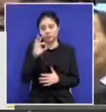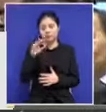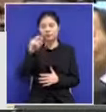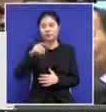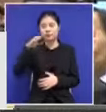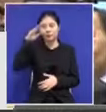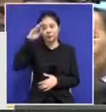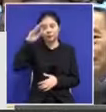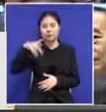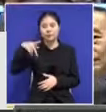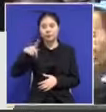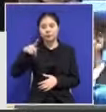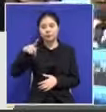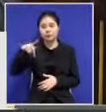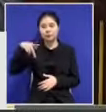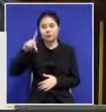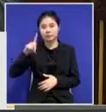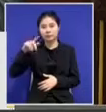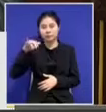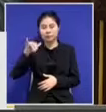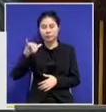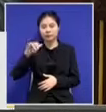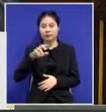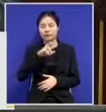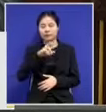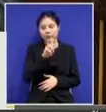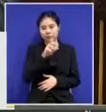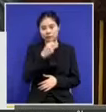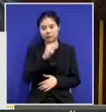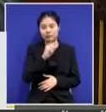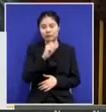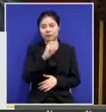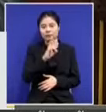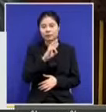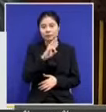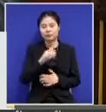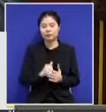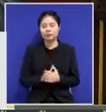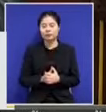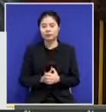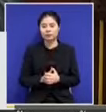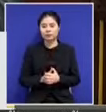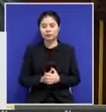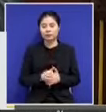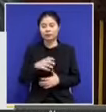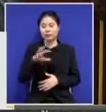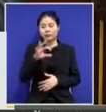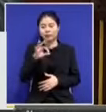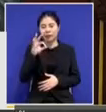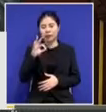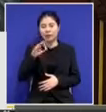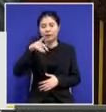ประยุทธ์จันทร์โอชาค่ะ 217นายทายาทเกียรติชูศักดิ์ นายธนาธ